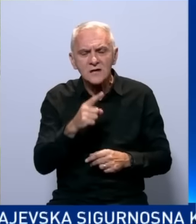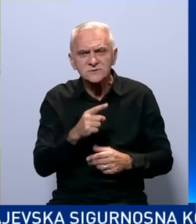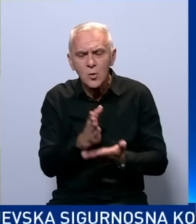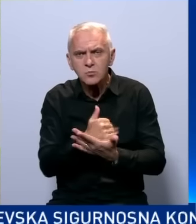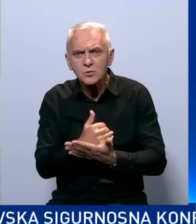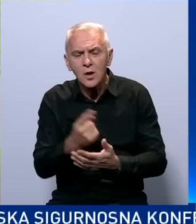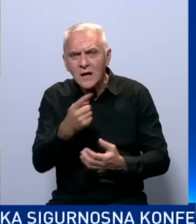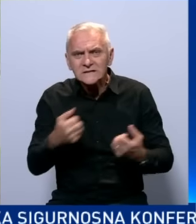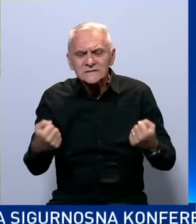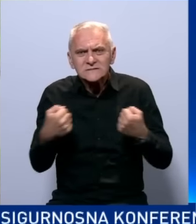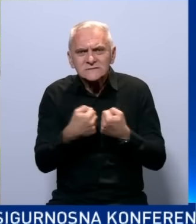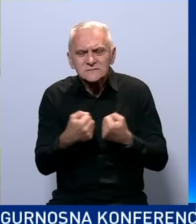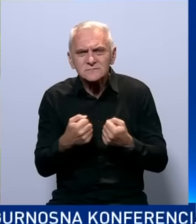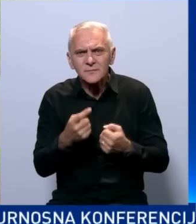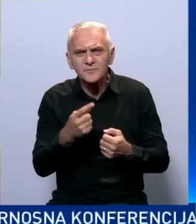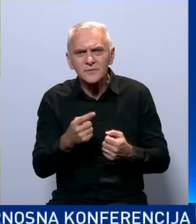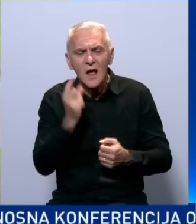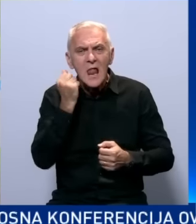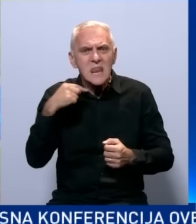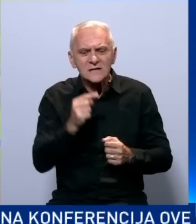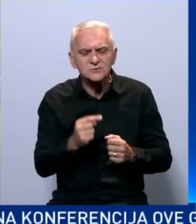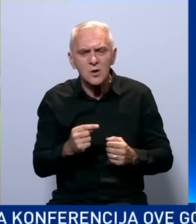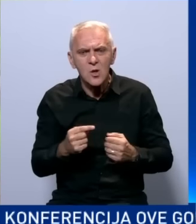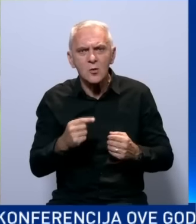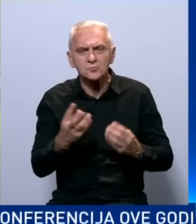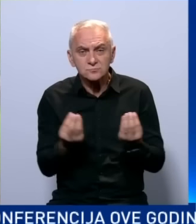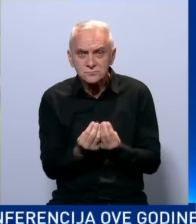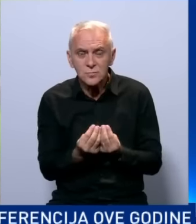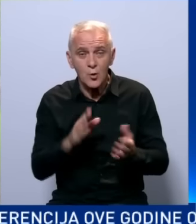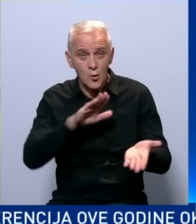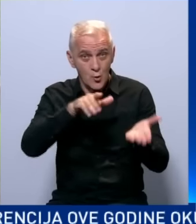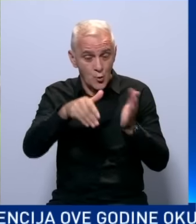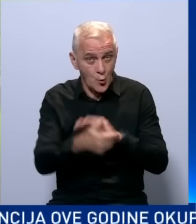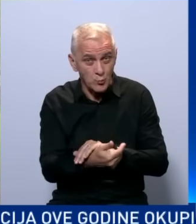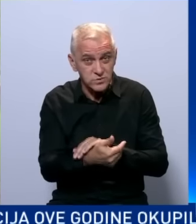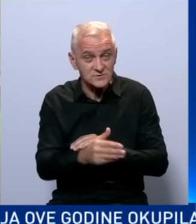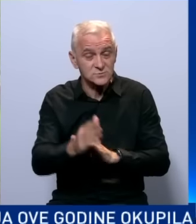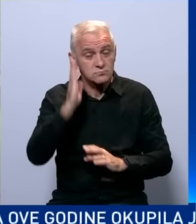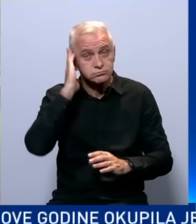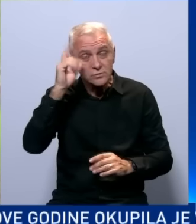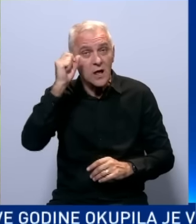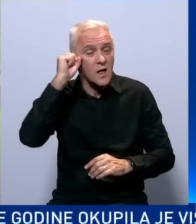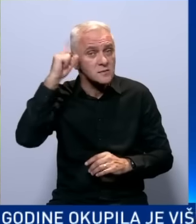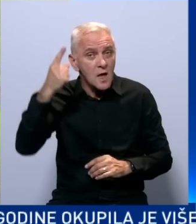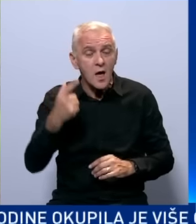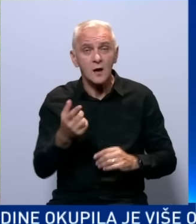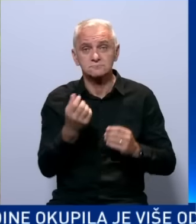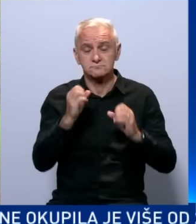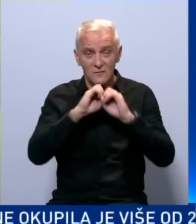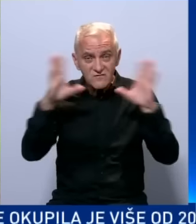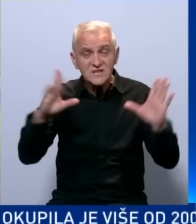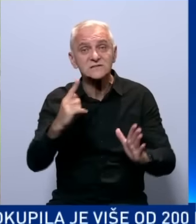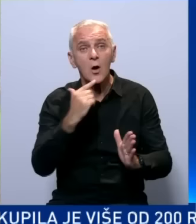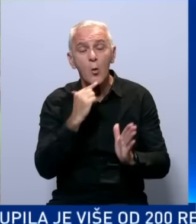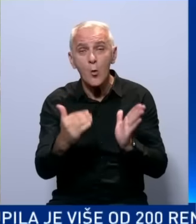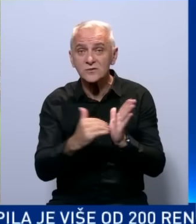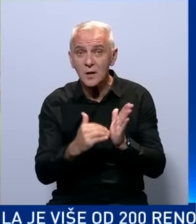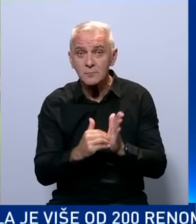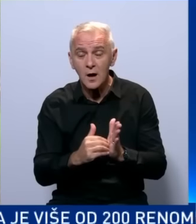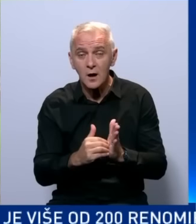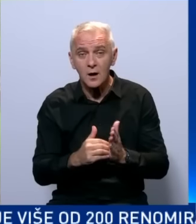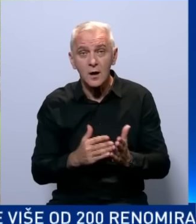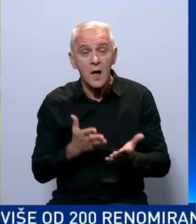homogenizaciju, zbijanje nacionalnih redova, i umjesto one progresivne ideje i vizije koju bi trebali, ako ništa